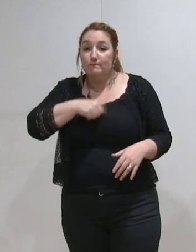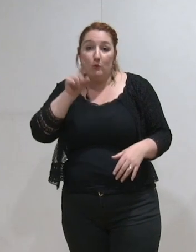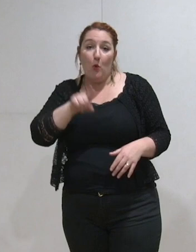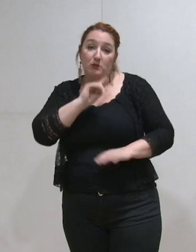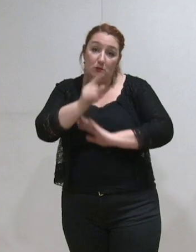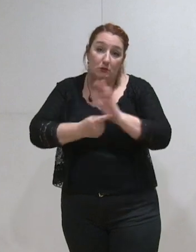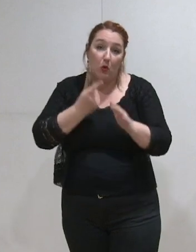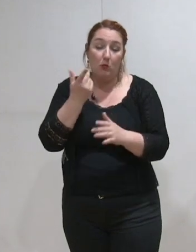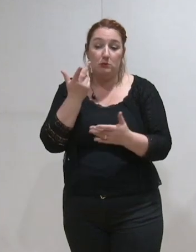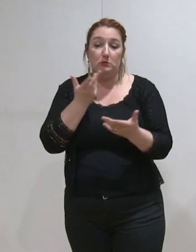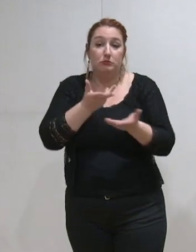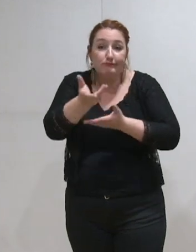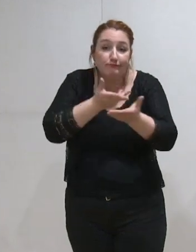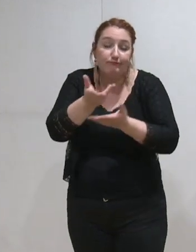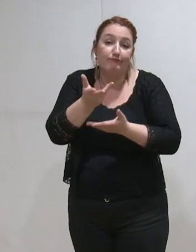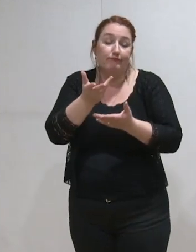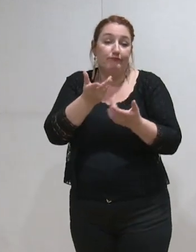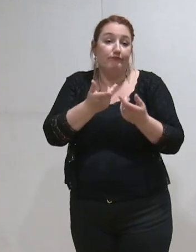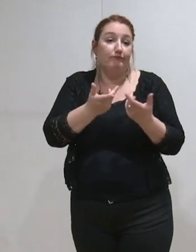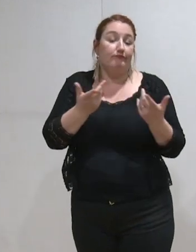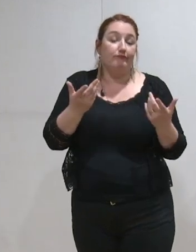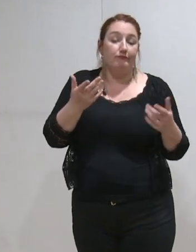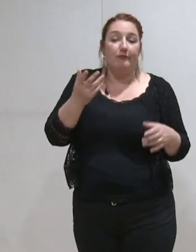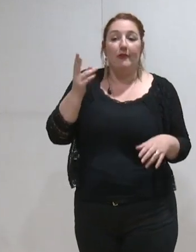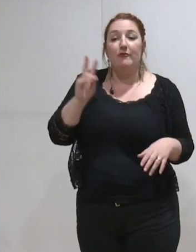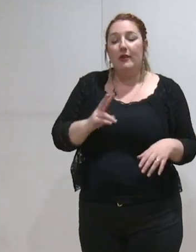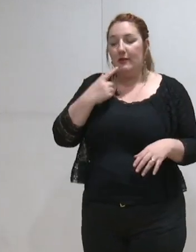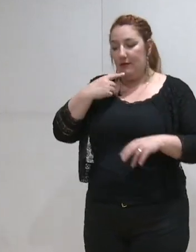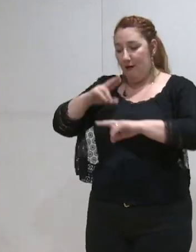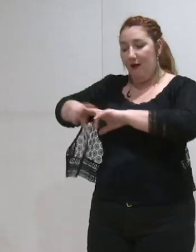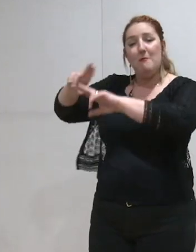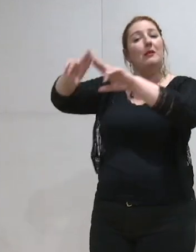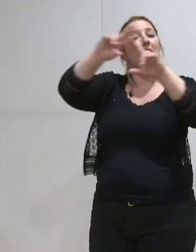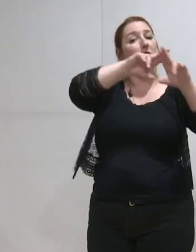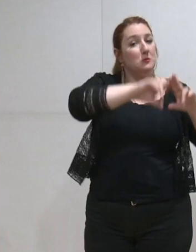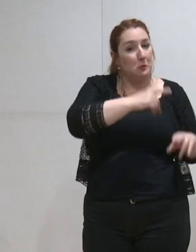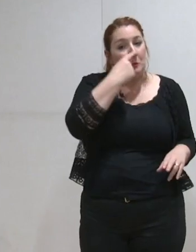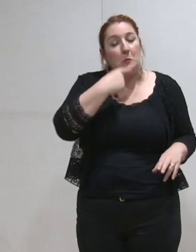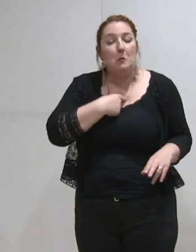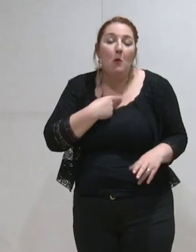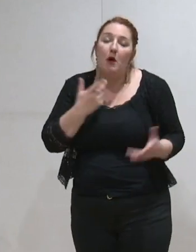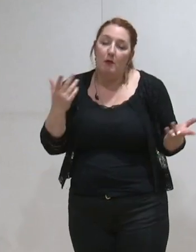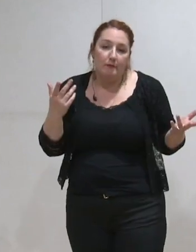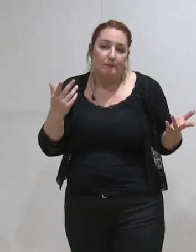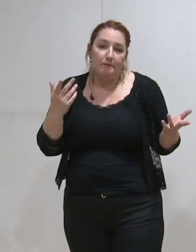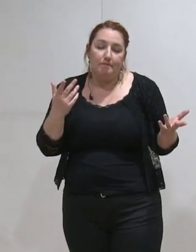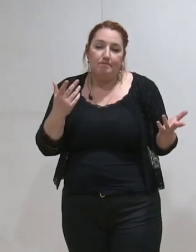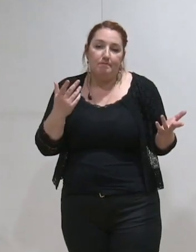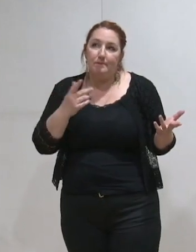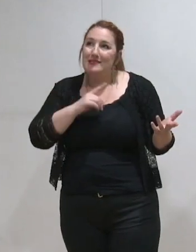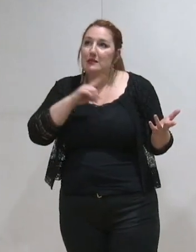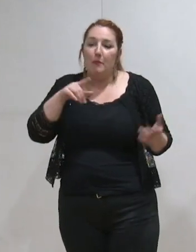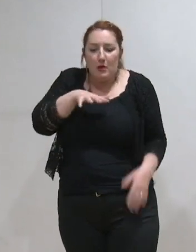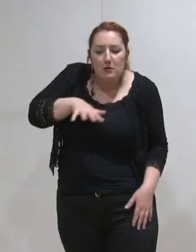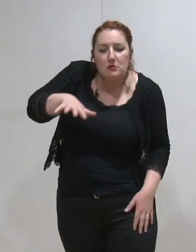que je crois véritablement que la question de la réhabilitation c'est une question effectivement qui n'est pas seulement locale